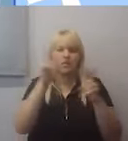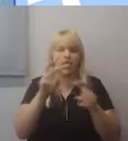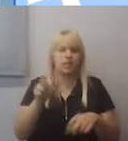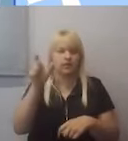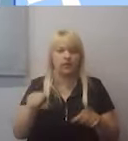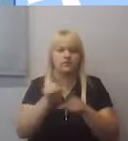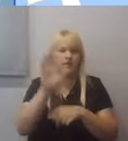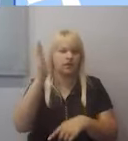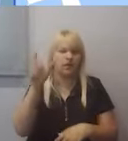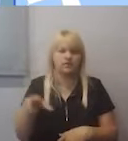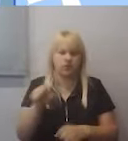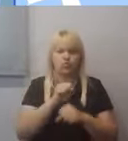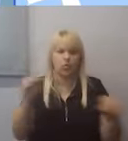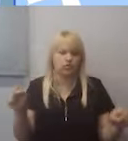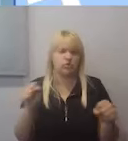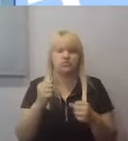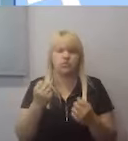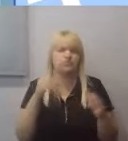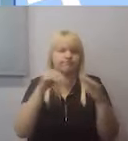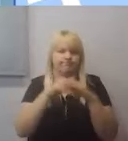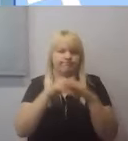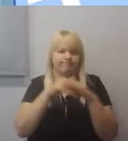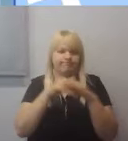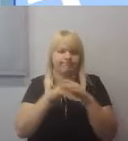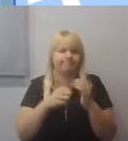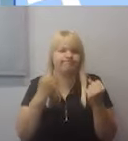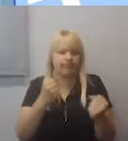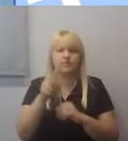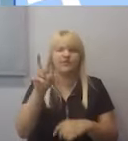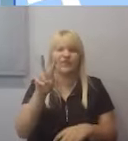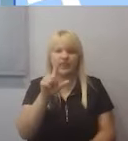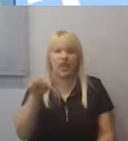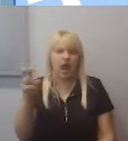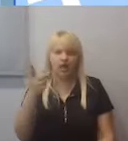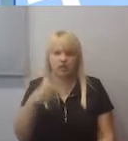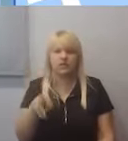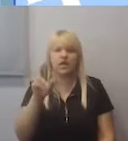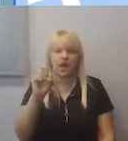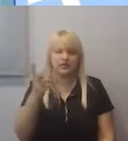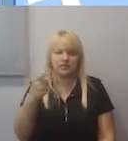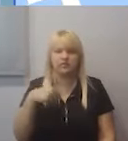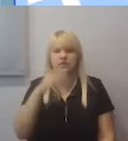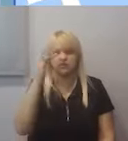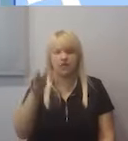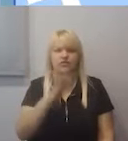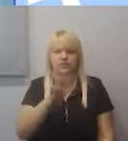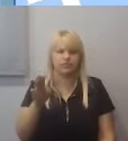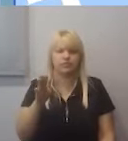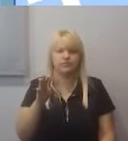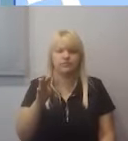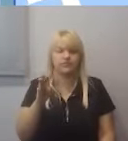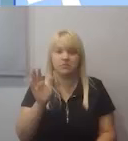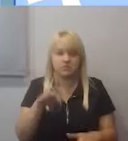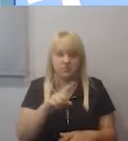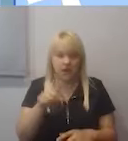noturības jautājumos vitālija rakstiņu es ceru ka vitālijs uzturēsies līdz neuzturēsies līdz semināra beigām jā